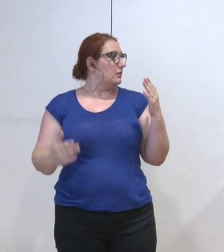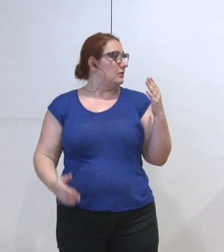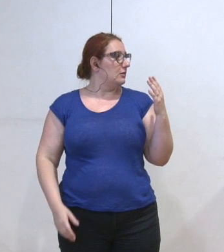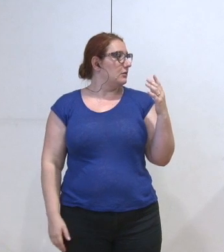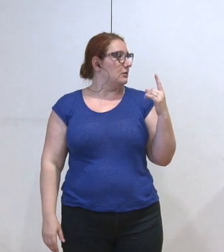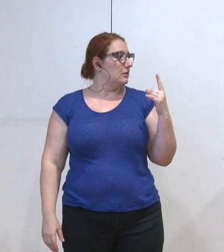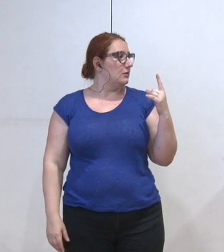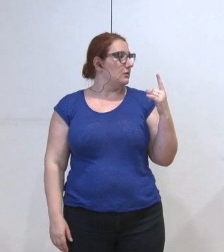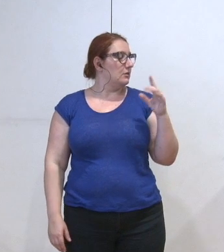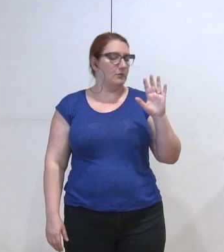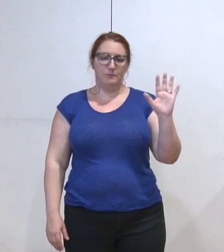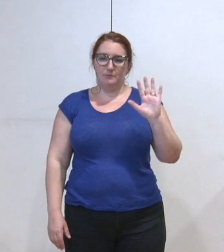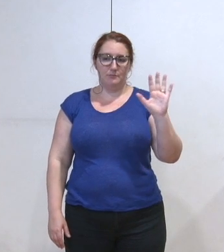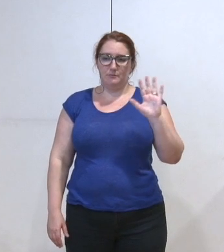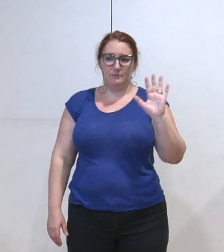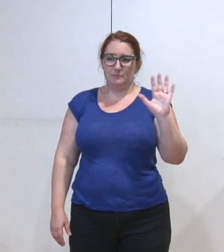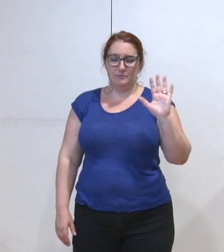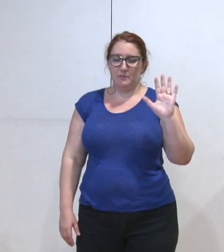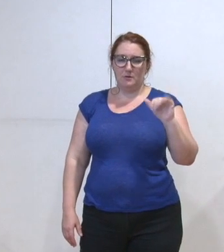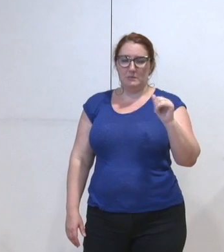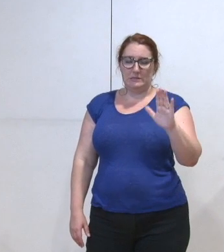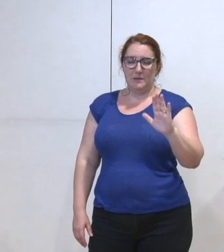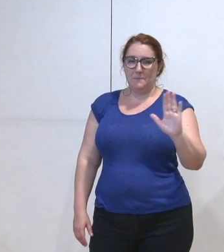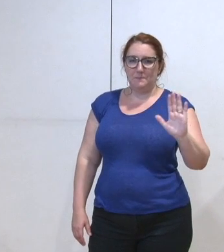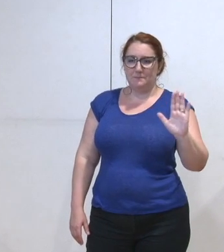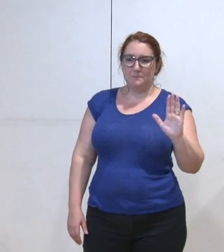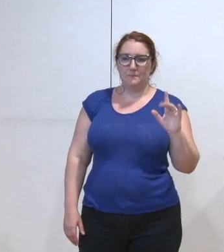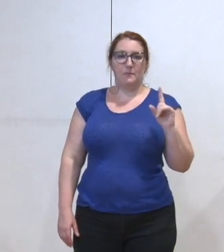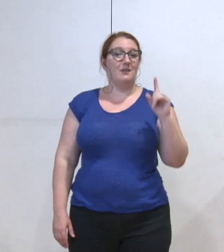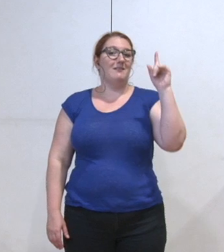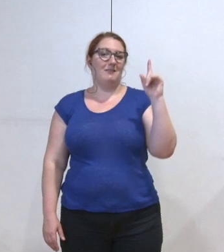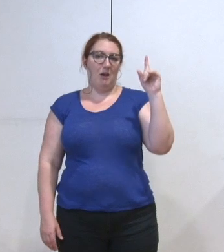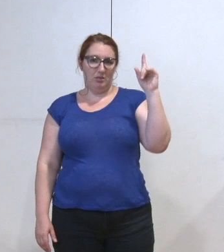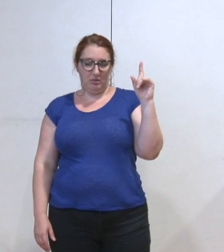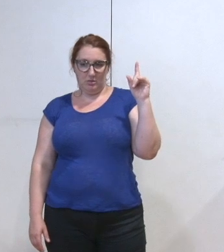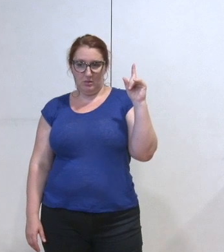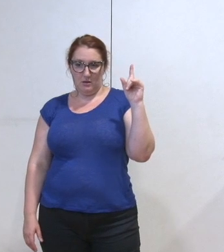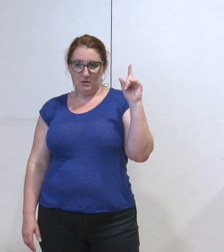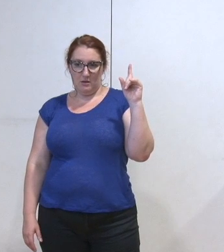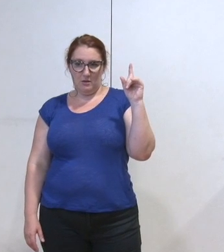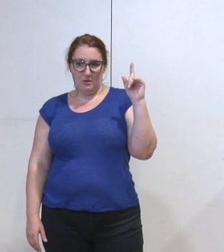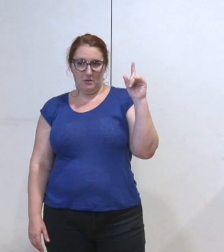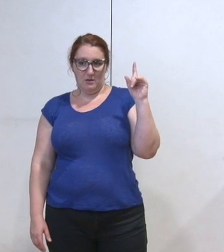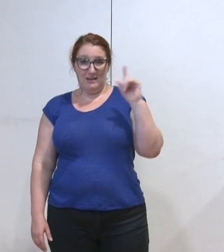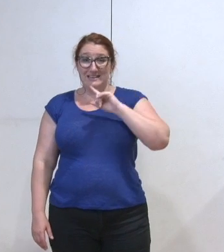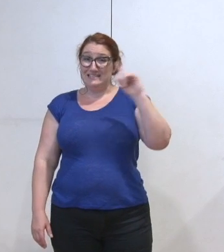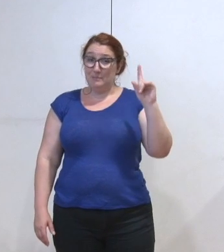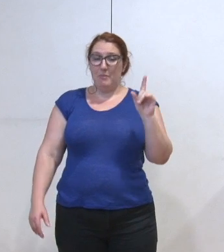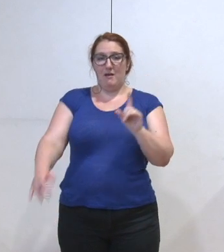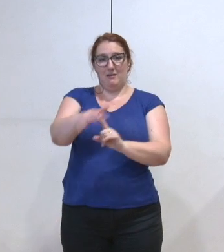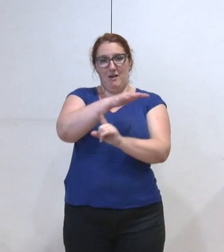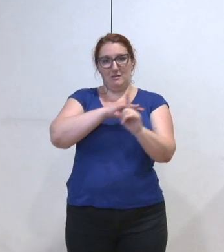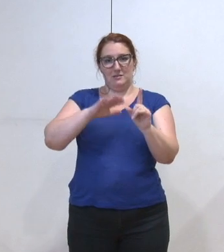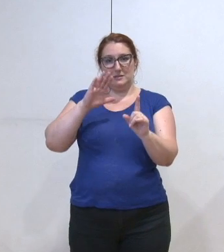carte alors ce n'est pas ce que j'ai demandé donc la carte représente donc ce n'est pas la caractéristique sociale mais la situation